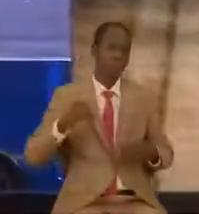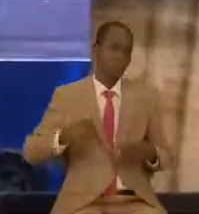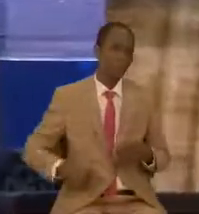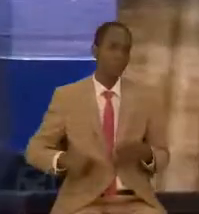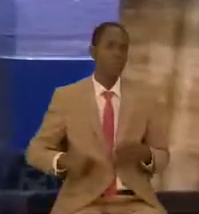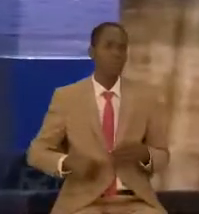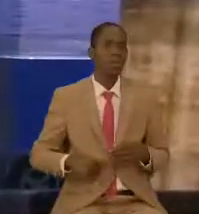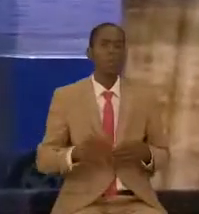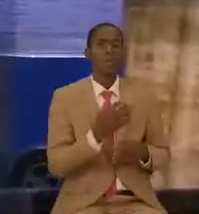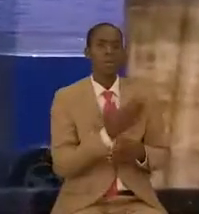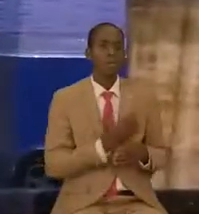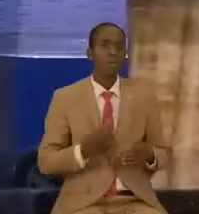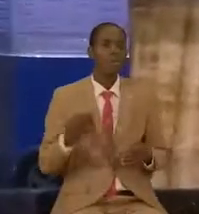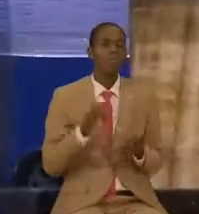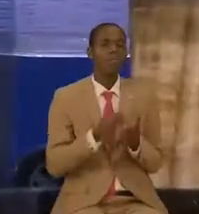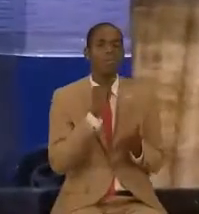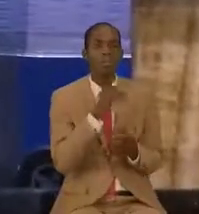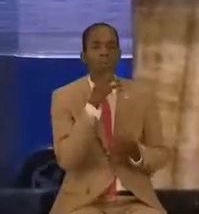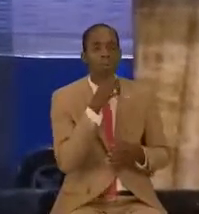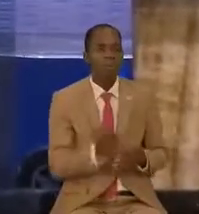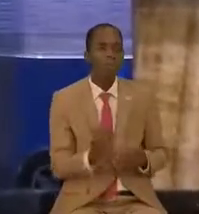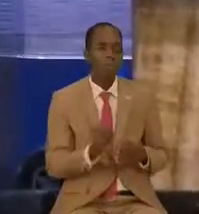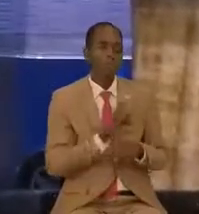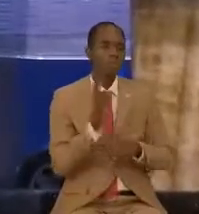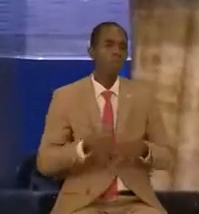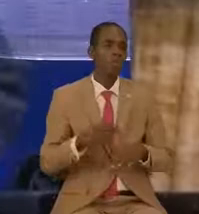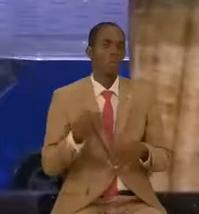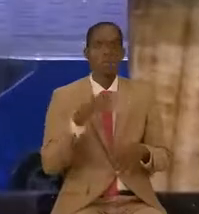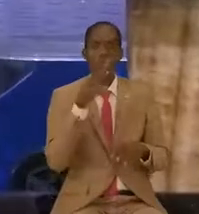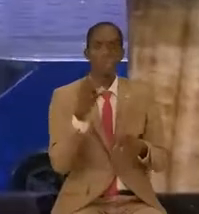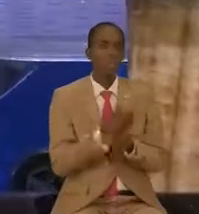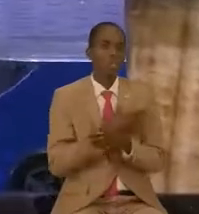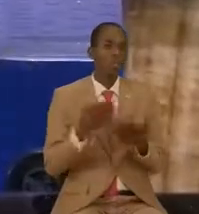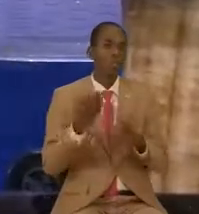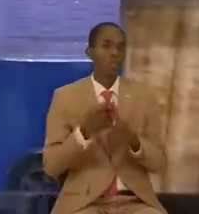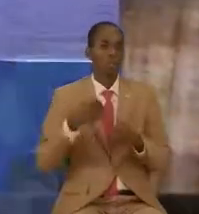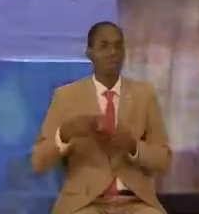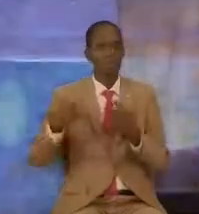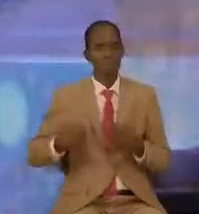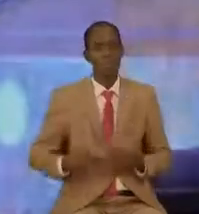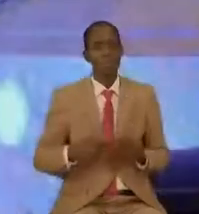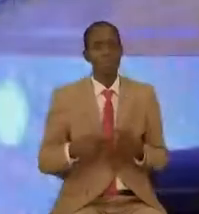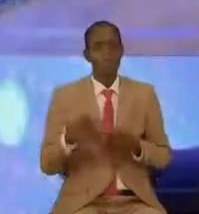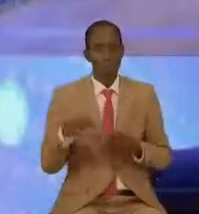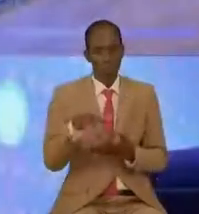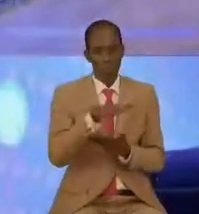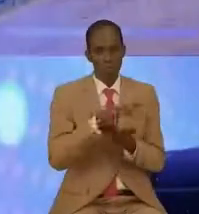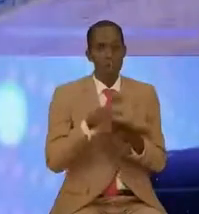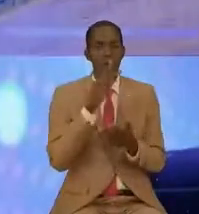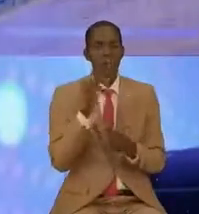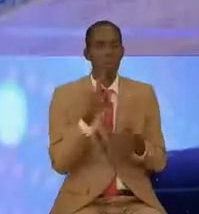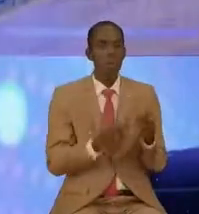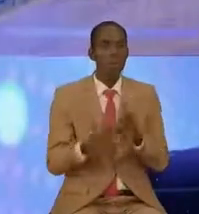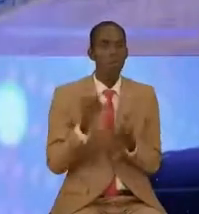circoncis, et que l'ancienne nature, la nature dépravée a été ôtée de leur cœur, ce sont ces